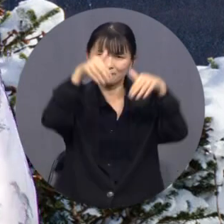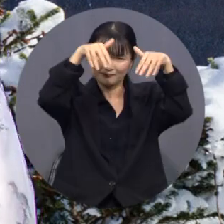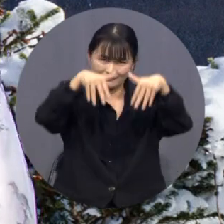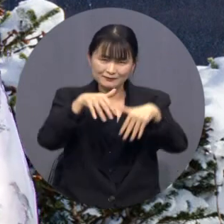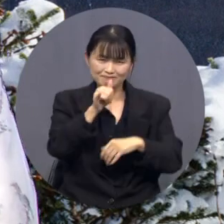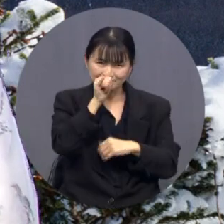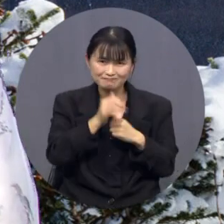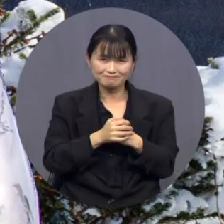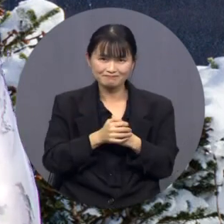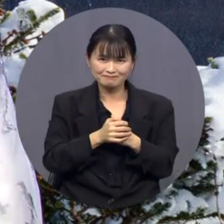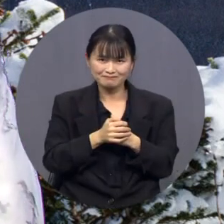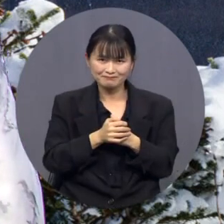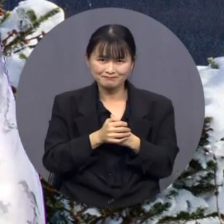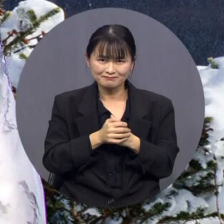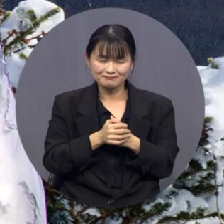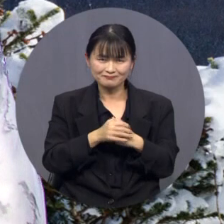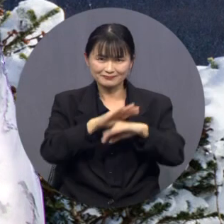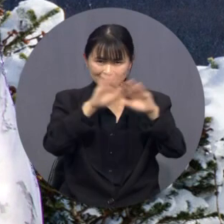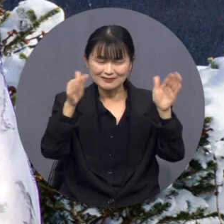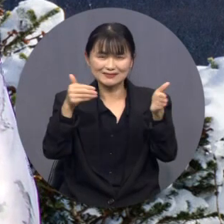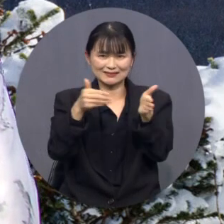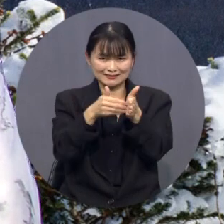내리겠습니다 기상